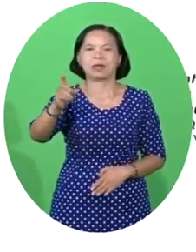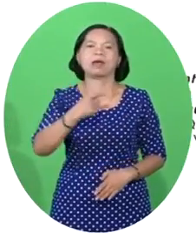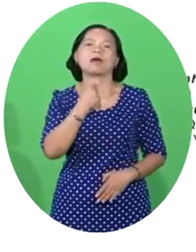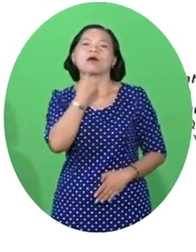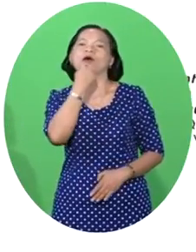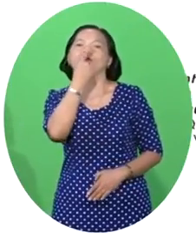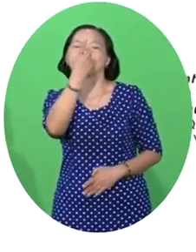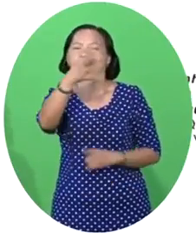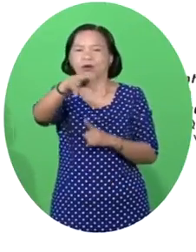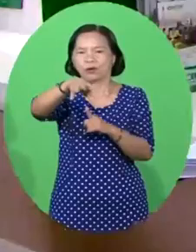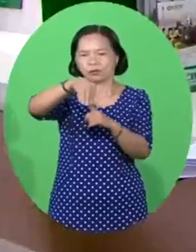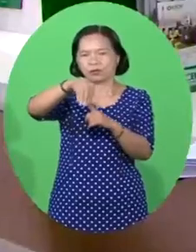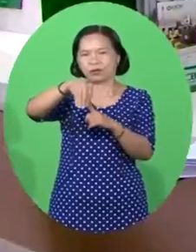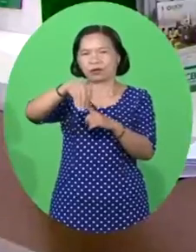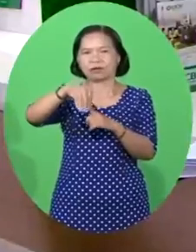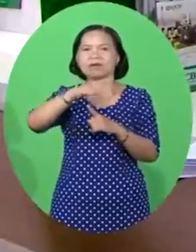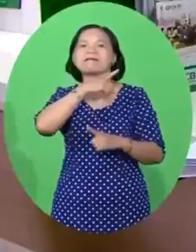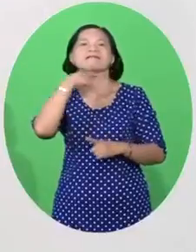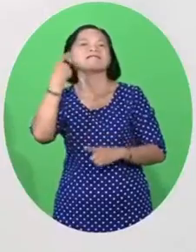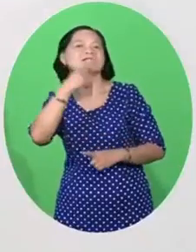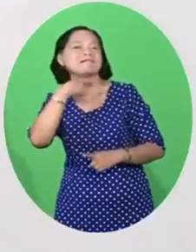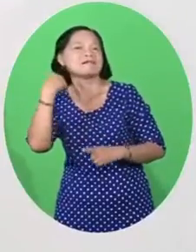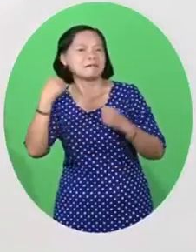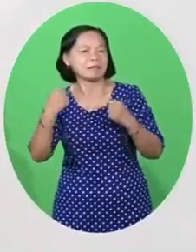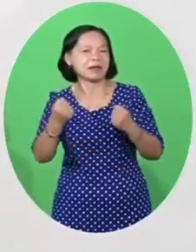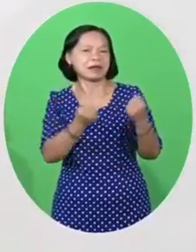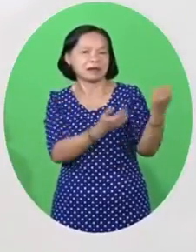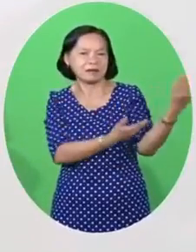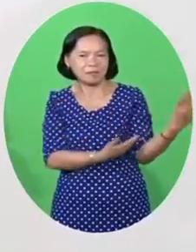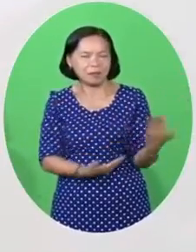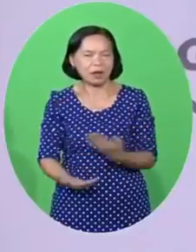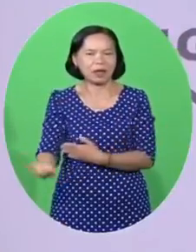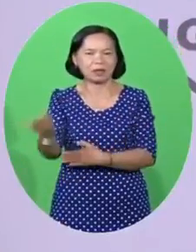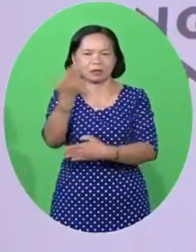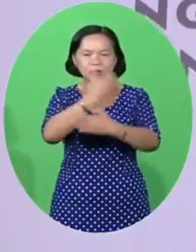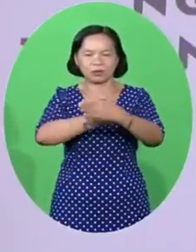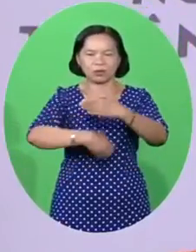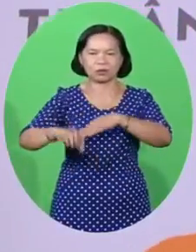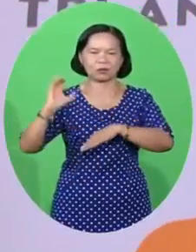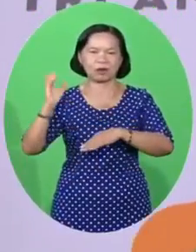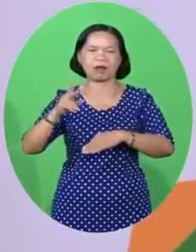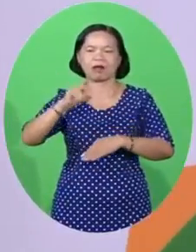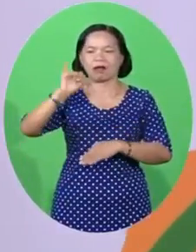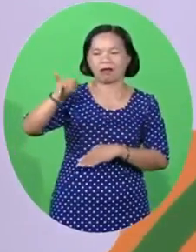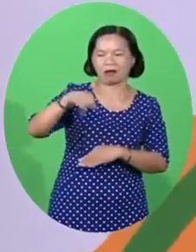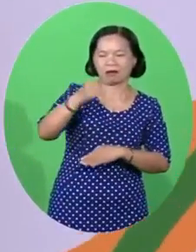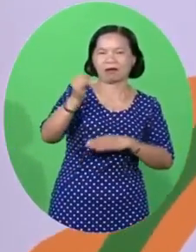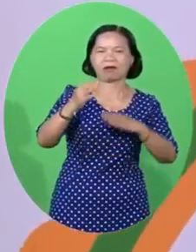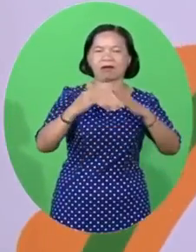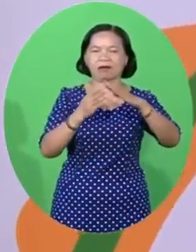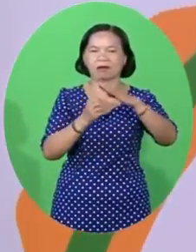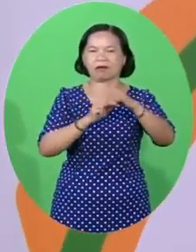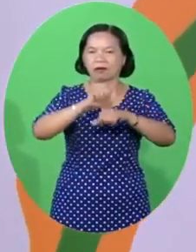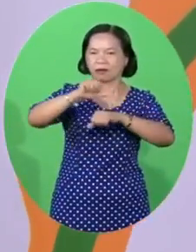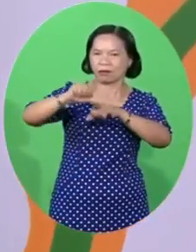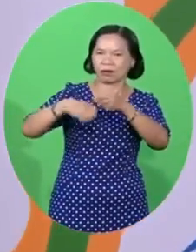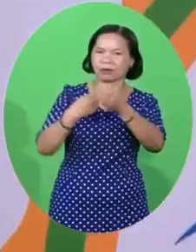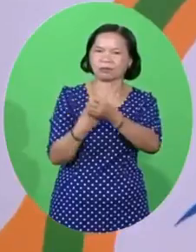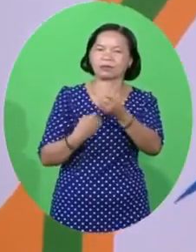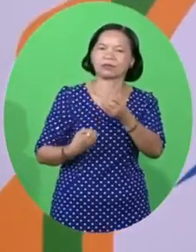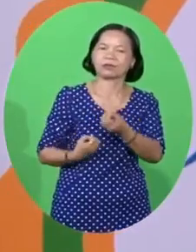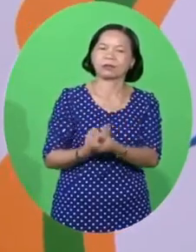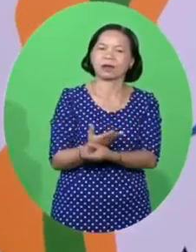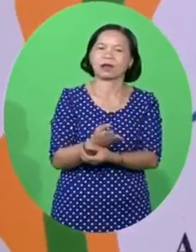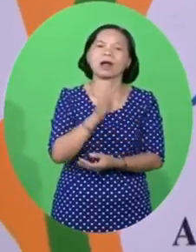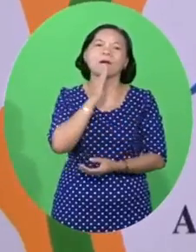tin này thể hiện sự cam kết mạnh mẽ trong tuân thủ các chuẩn mực quốc tế và sự minh bạch của ngân hàng này trong hoạt động kinh doanh. Từ báo